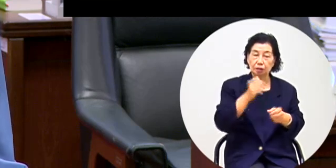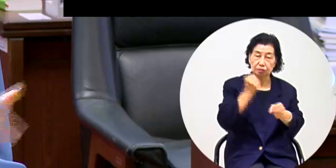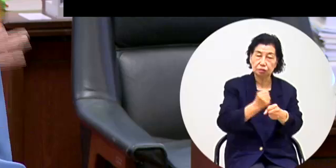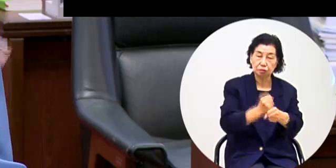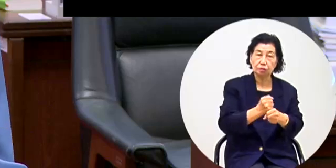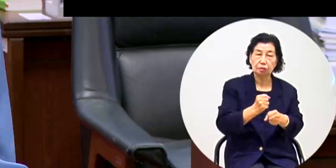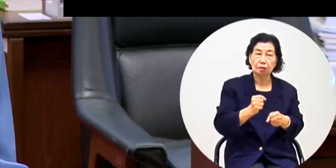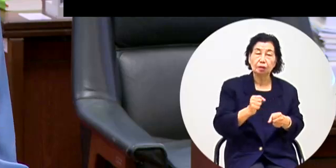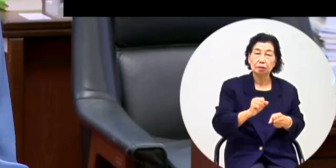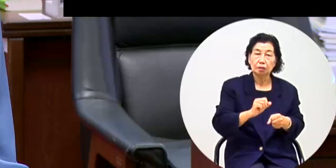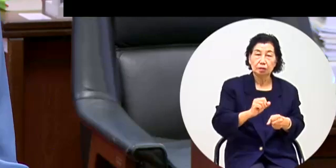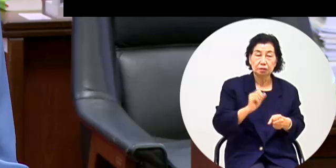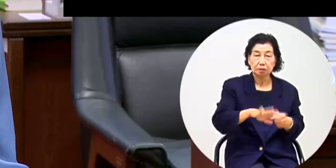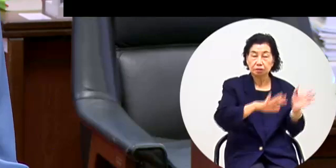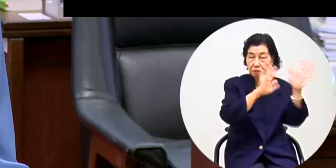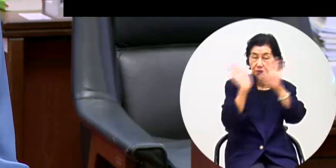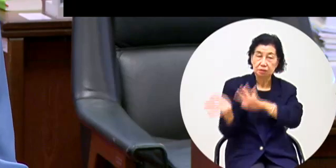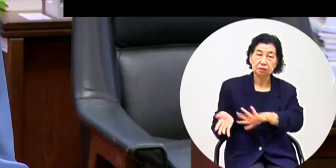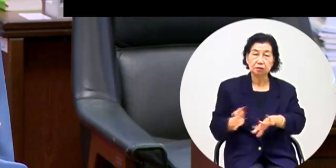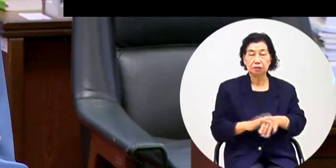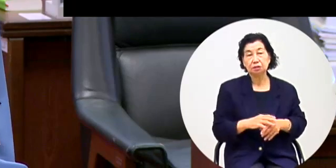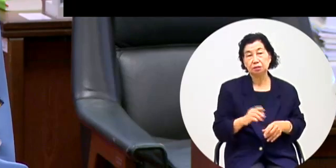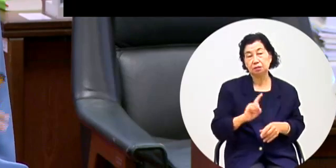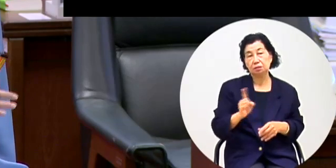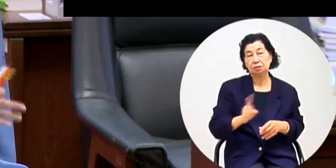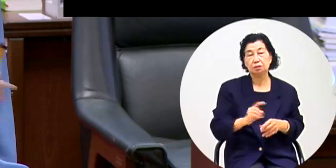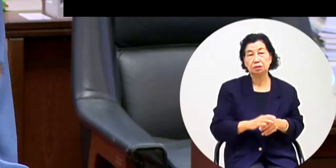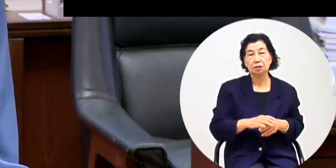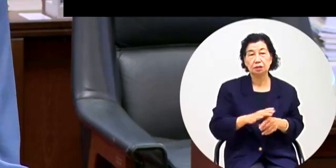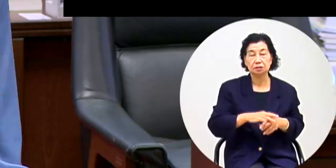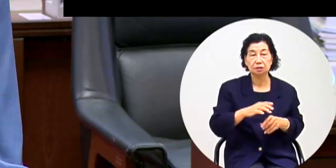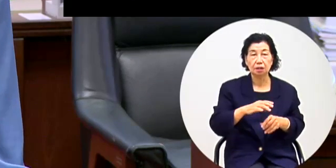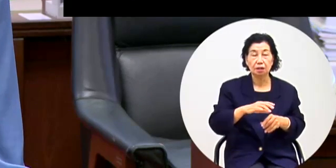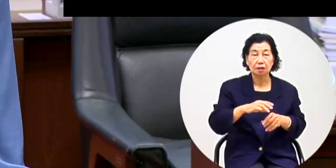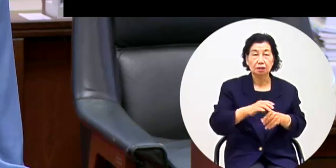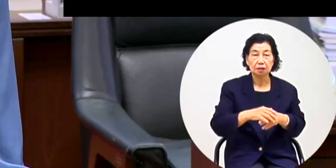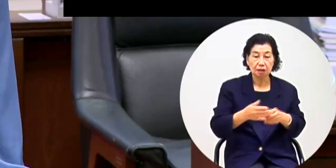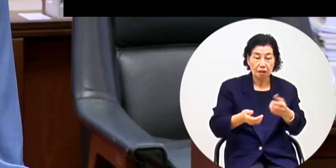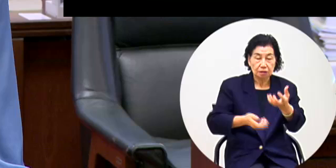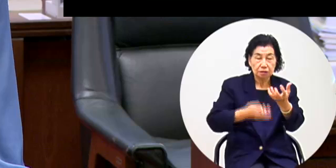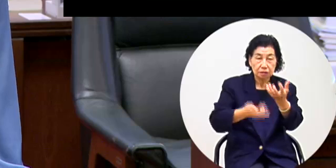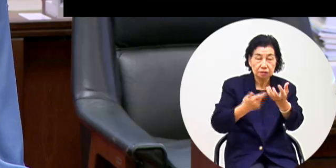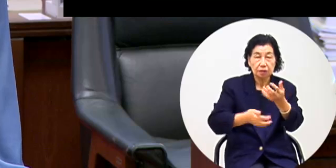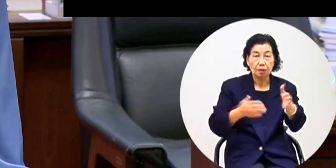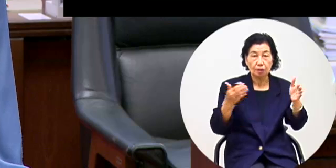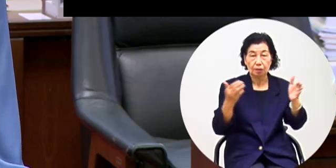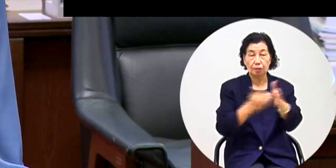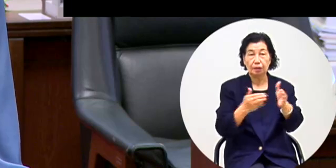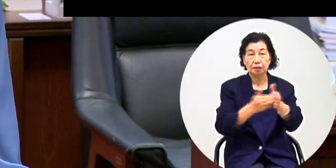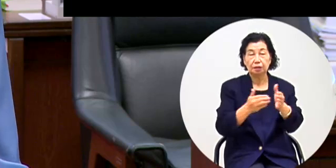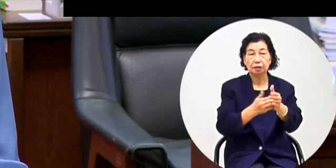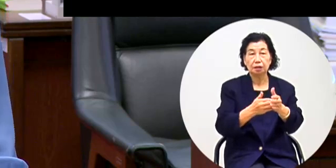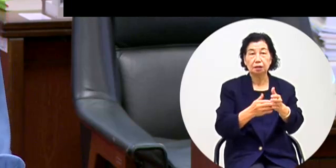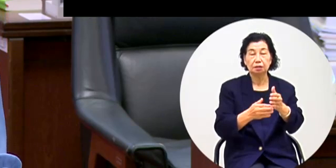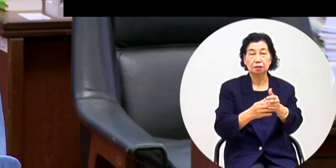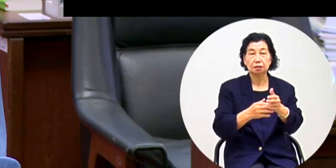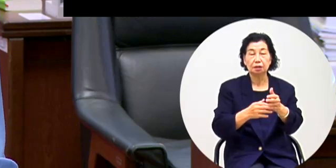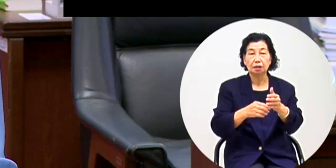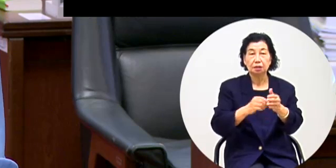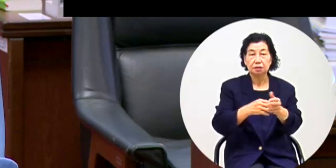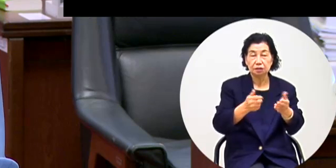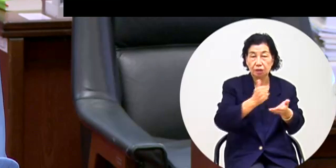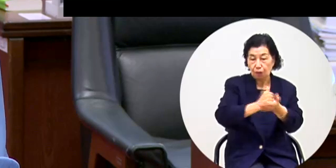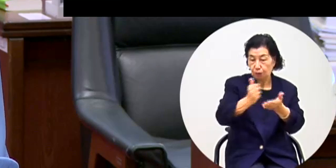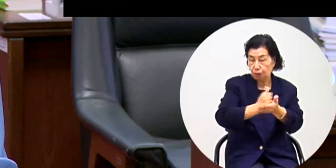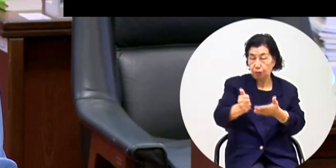圾，把底渣运回去。另外呢？应该要给我们县市的居民一个承诺，你到底要怎